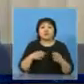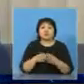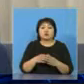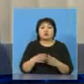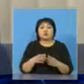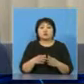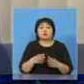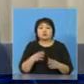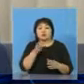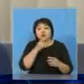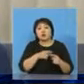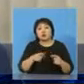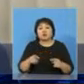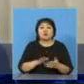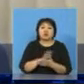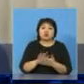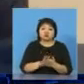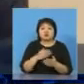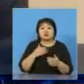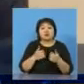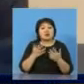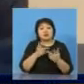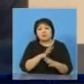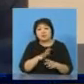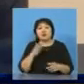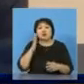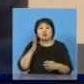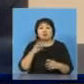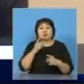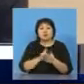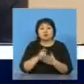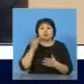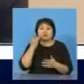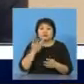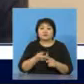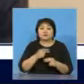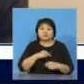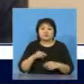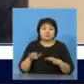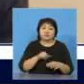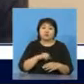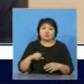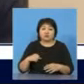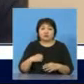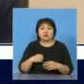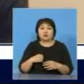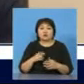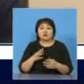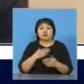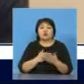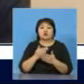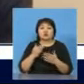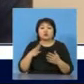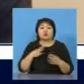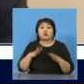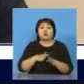Жұмыспен, уақытпен де ешқайсымен санаспай, алдыңызға қойған міндетті, өздеріңіз жүрген міндетті жоғары